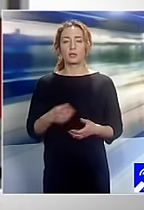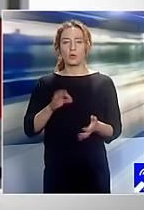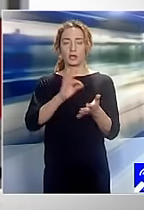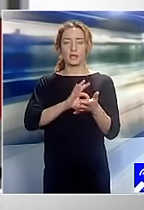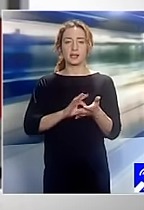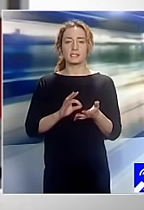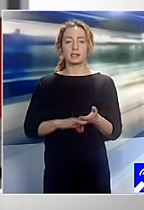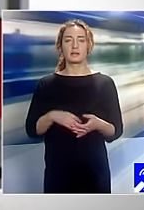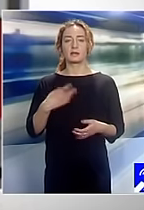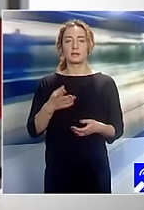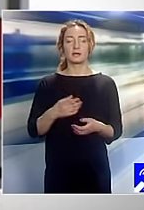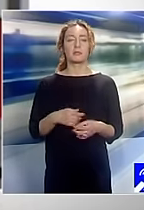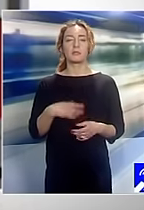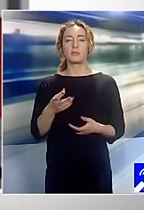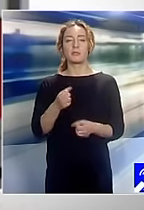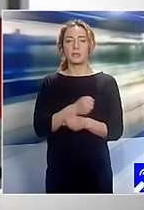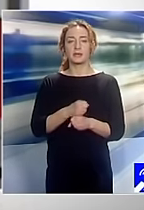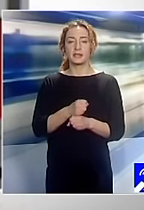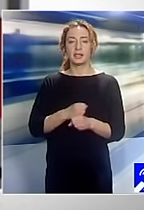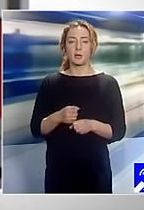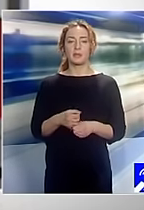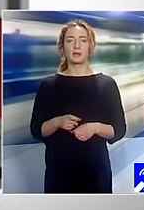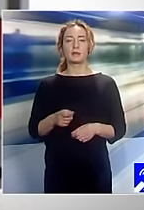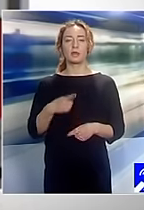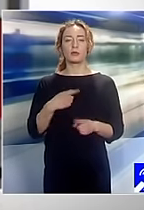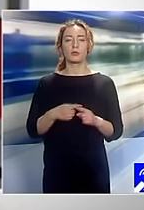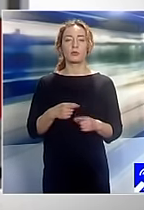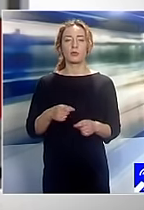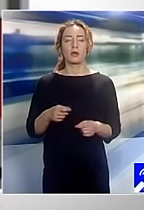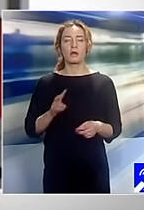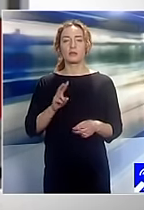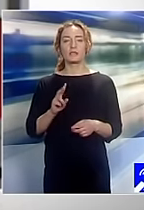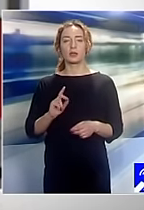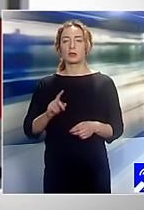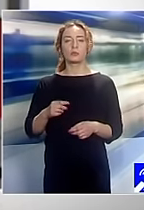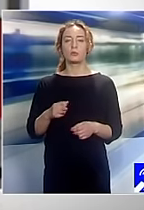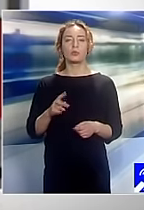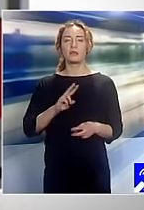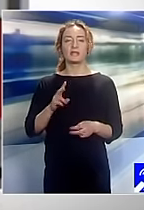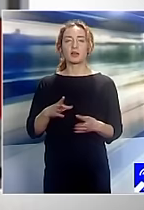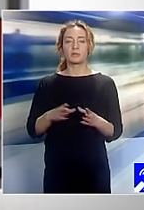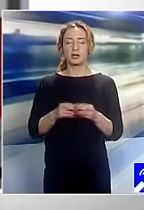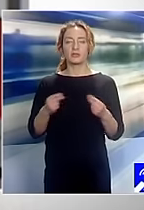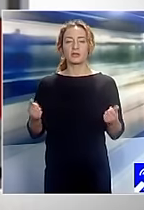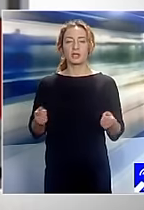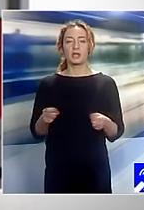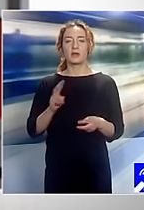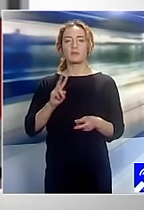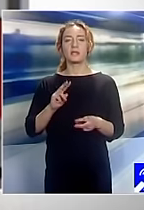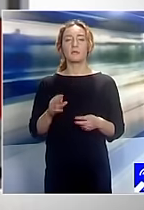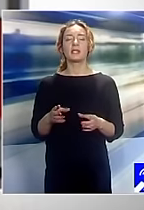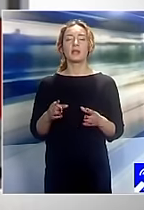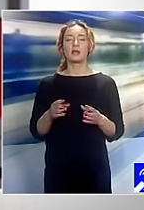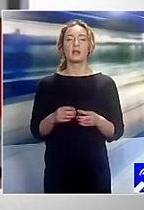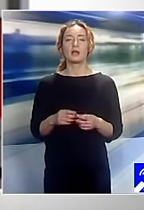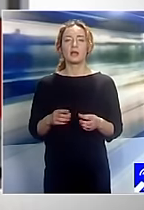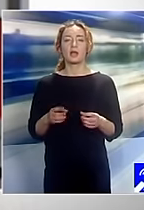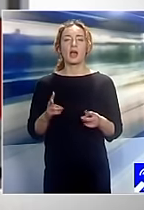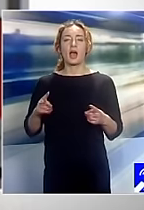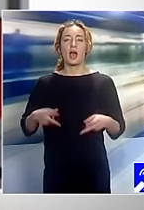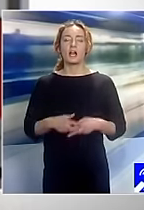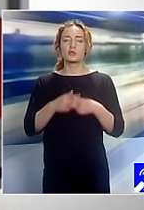pe față și pe dos cu tot felul de medicamente antitermice și vitamine, nu acele medicamente îl vindecă. Medicamentele acelea îl ajută să treacă